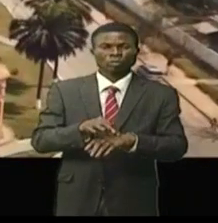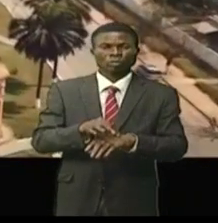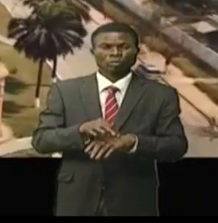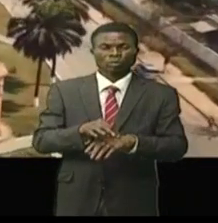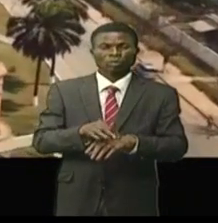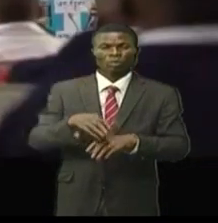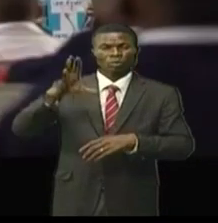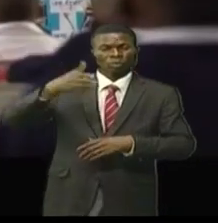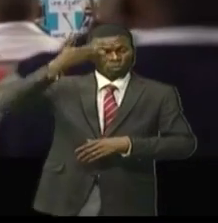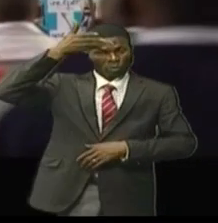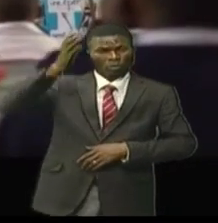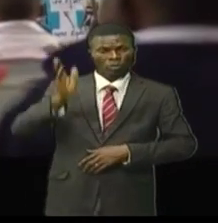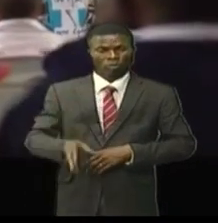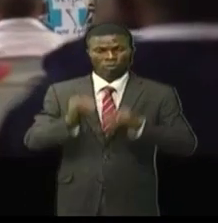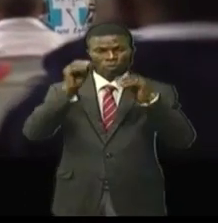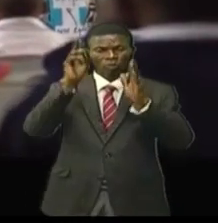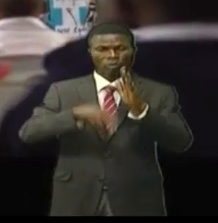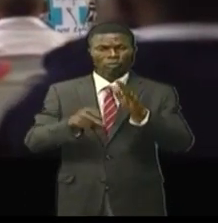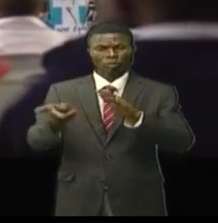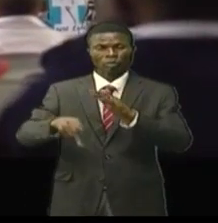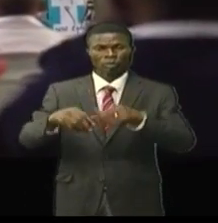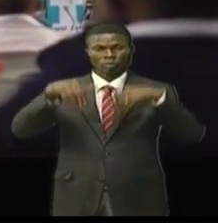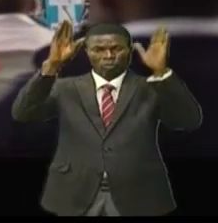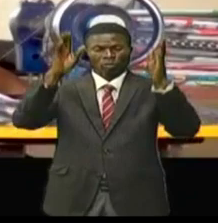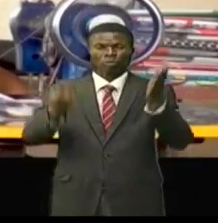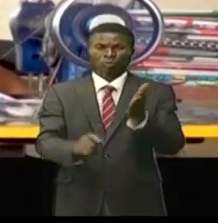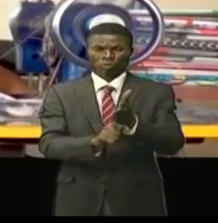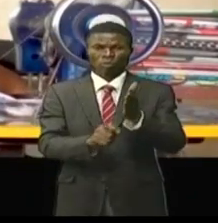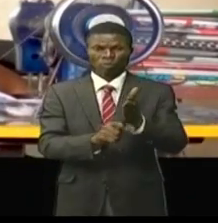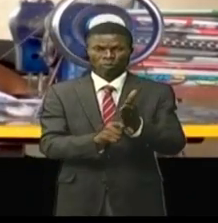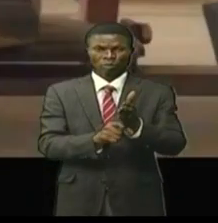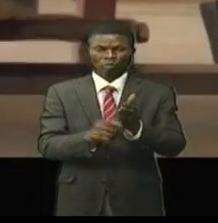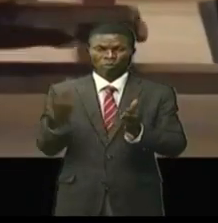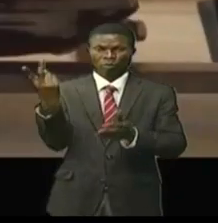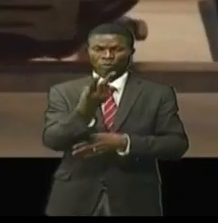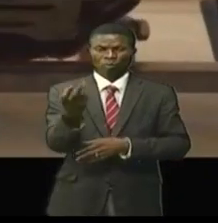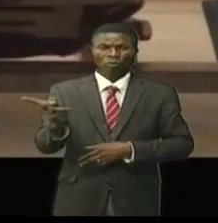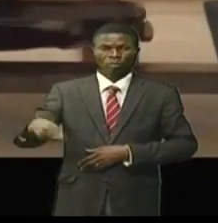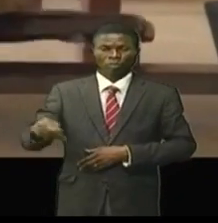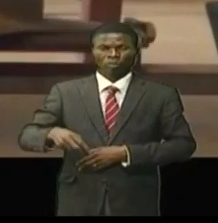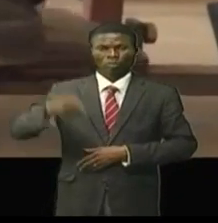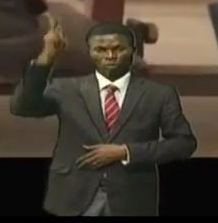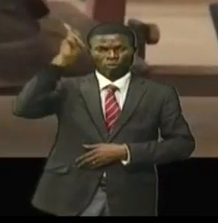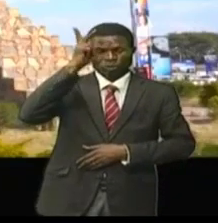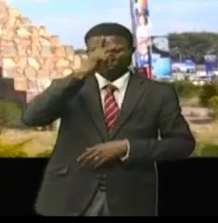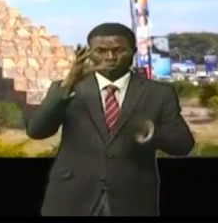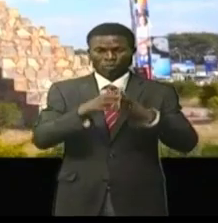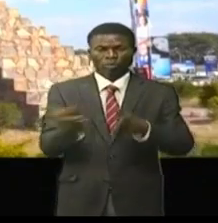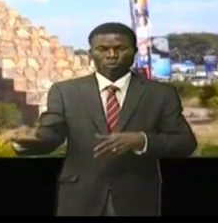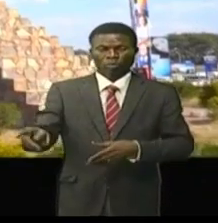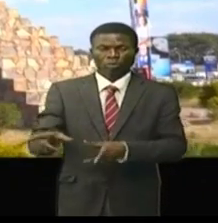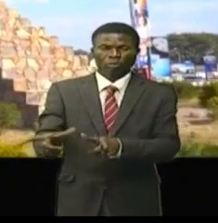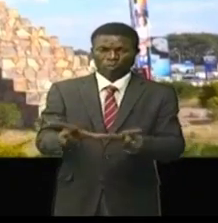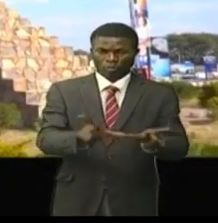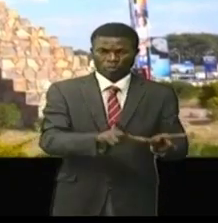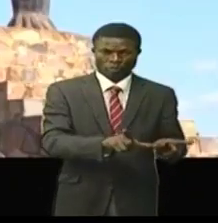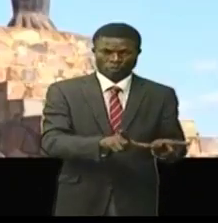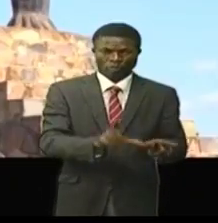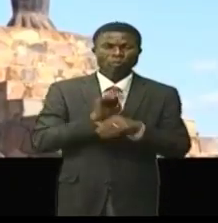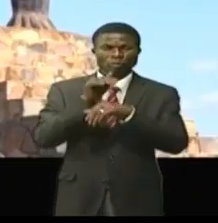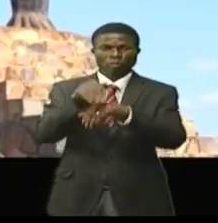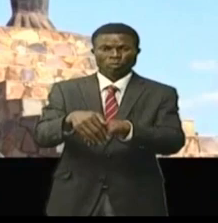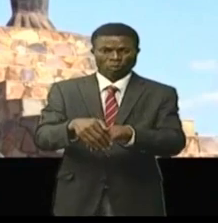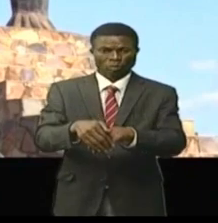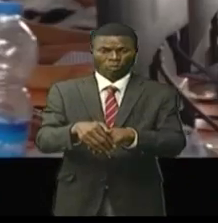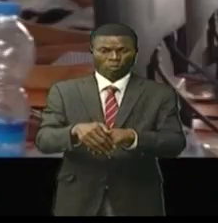les experts de l'enseignement primaire, secondaire et technique de deux provinces, le Haut-Katanga et le Lualaba, ont dernièrement participé